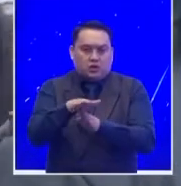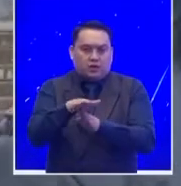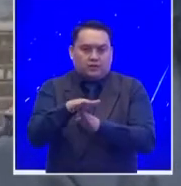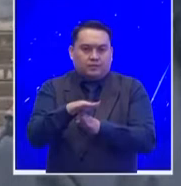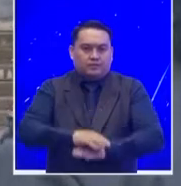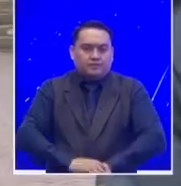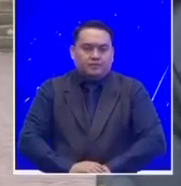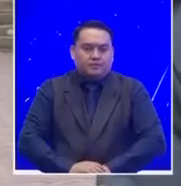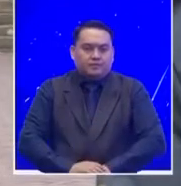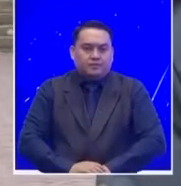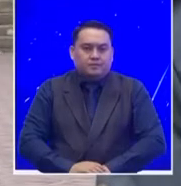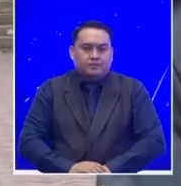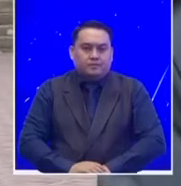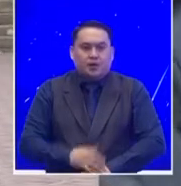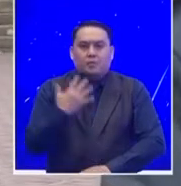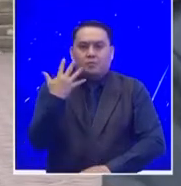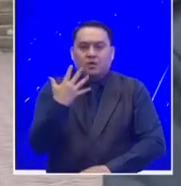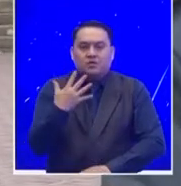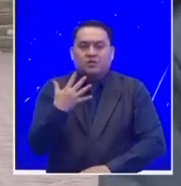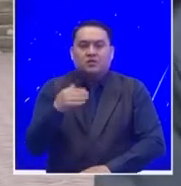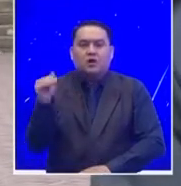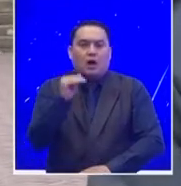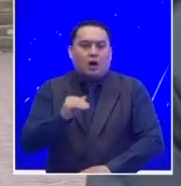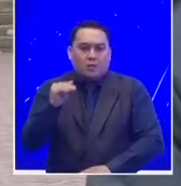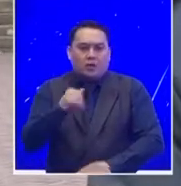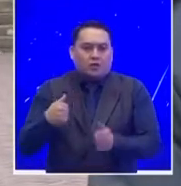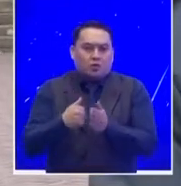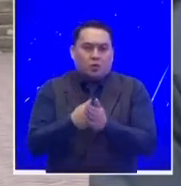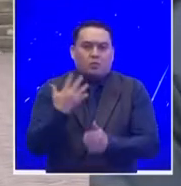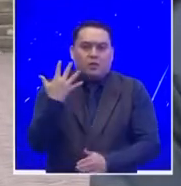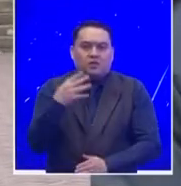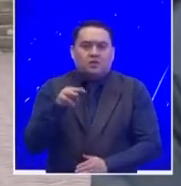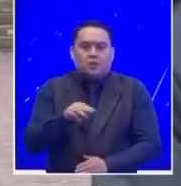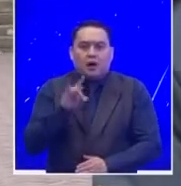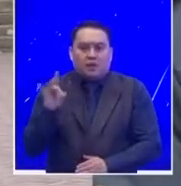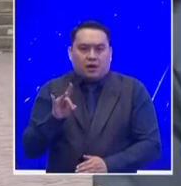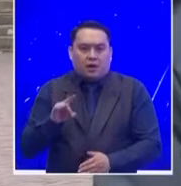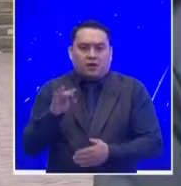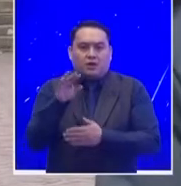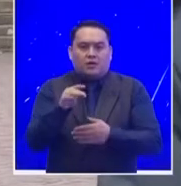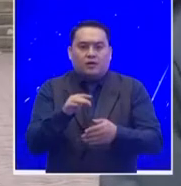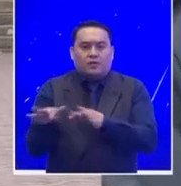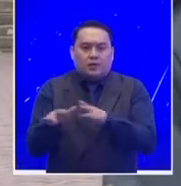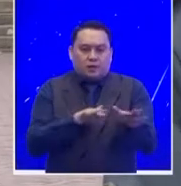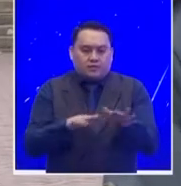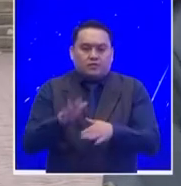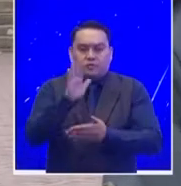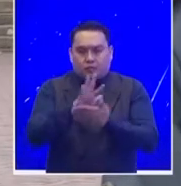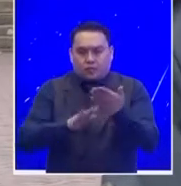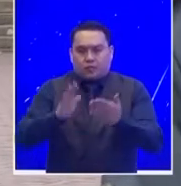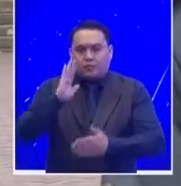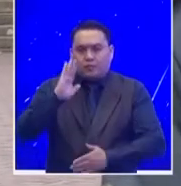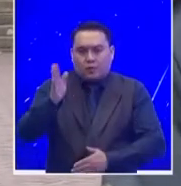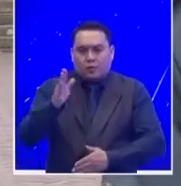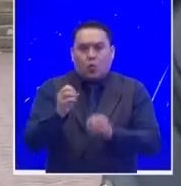жолын көрсету. 5-ші ақпаннан бастап, 5-ші мамырға дейін бұл эстафета жүріп өтеді. Бұл